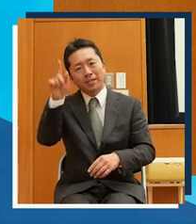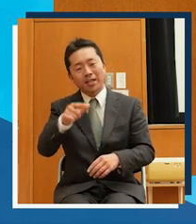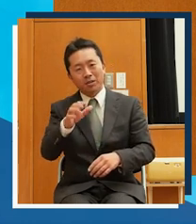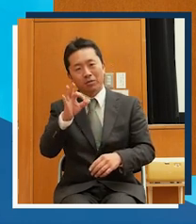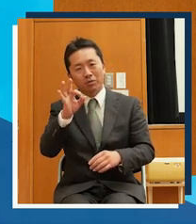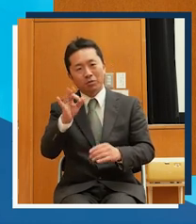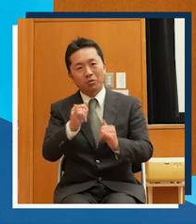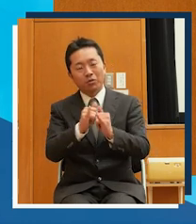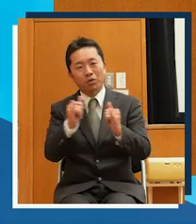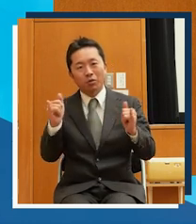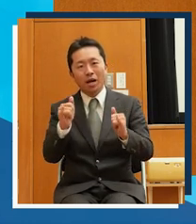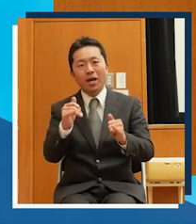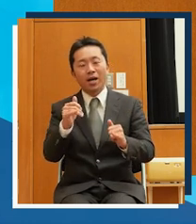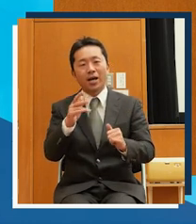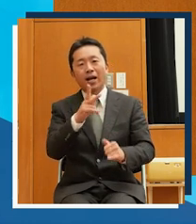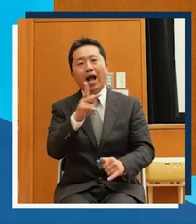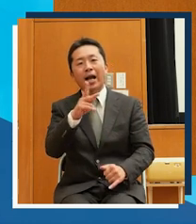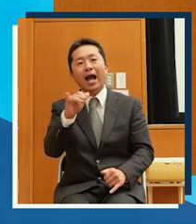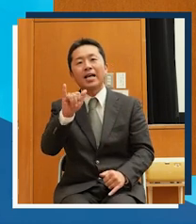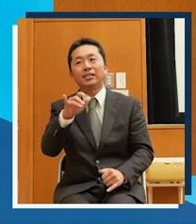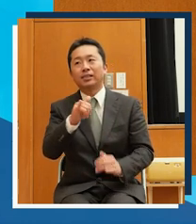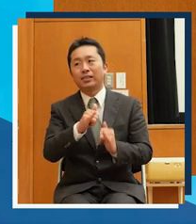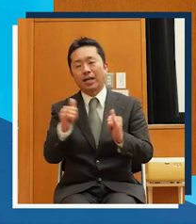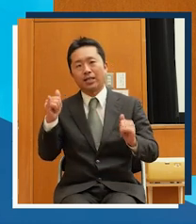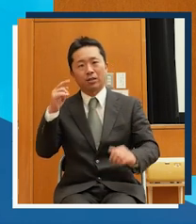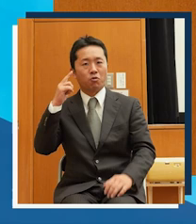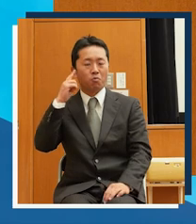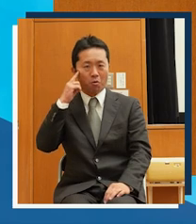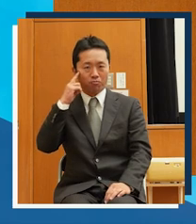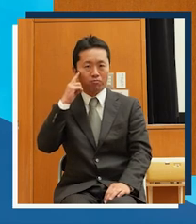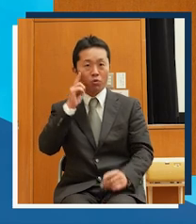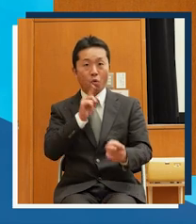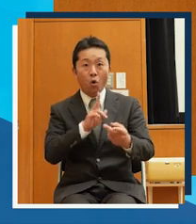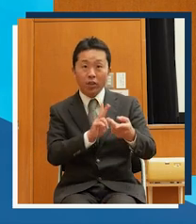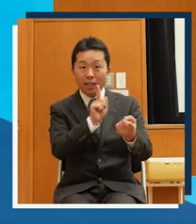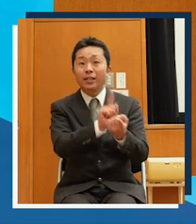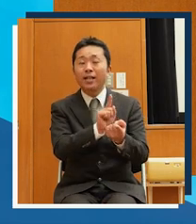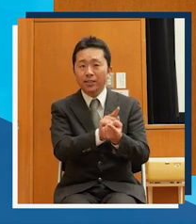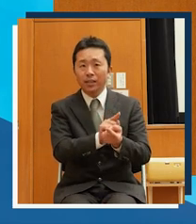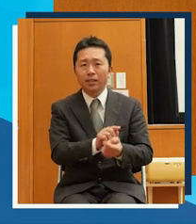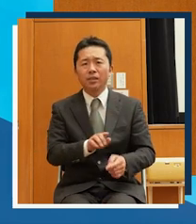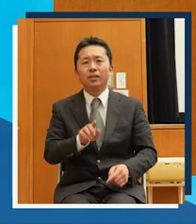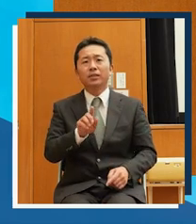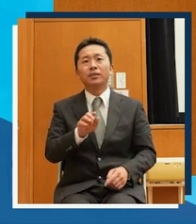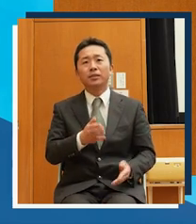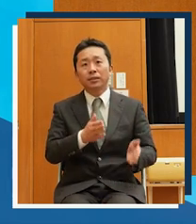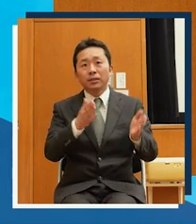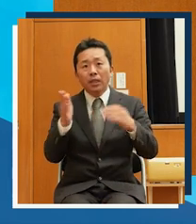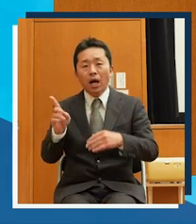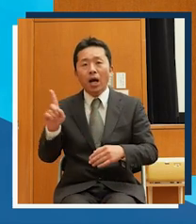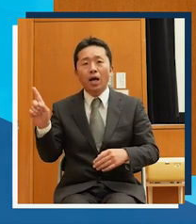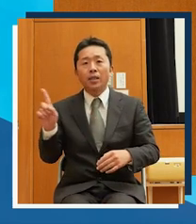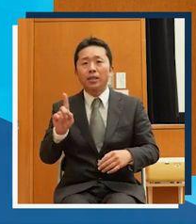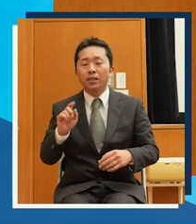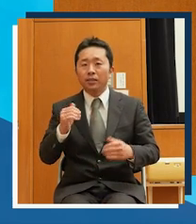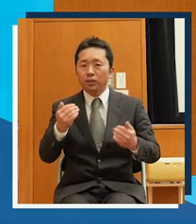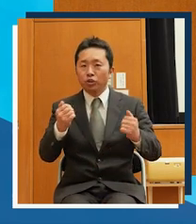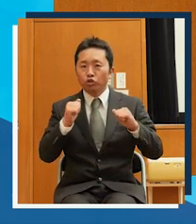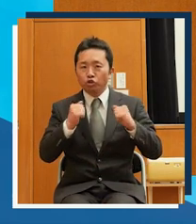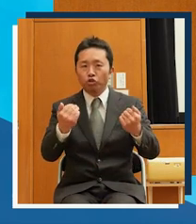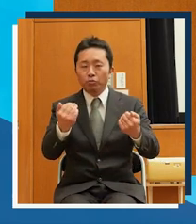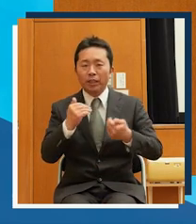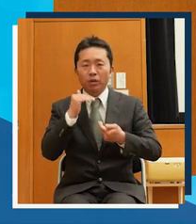は加害者なんですねこの沖縄に対するそういった中でえじゃ何もしないということは加害者であり続けることで